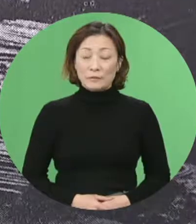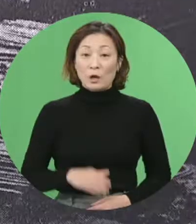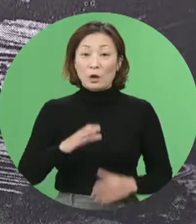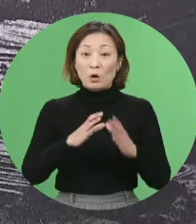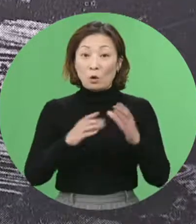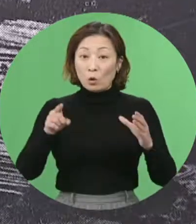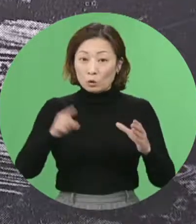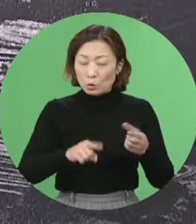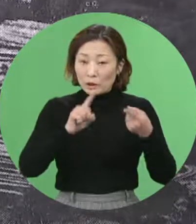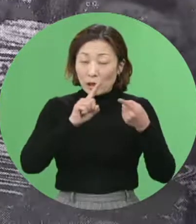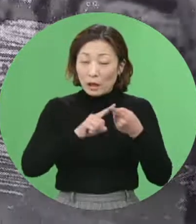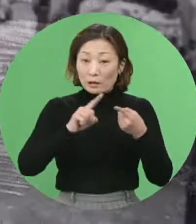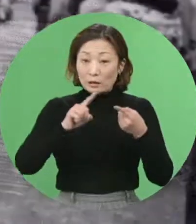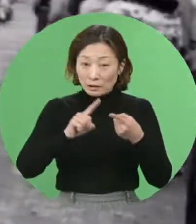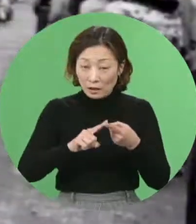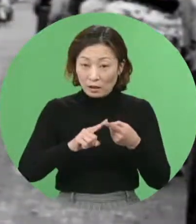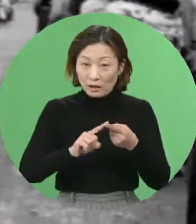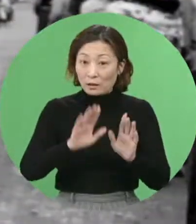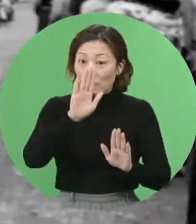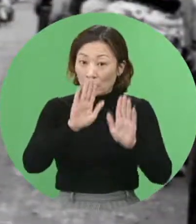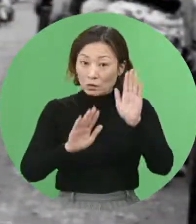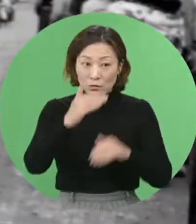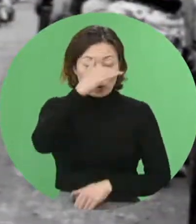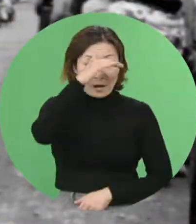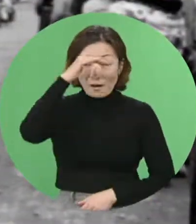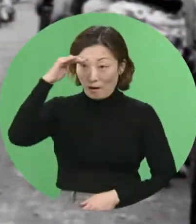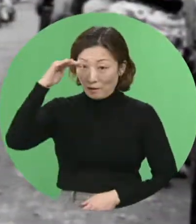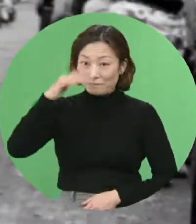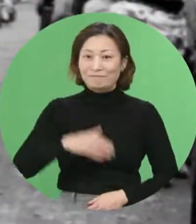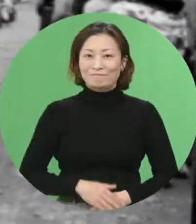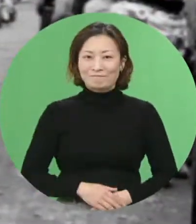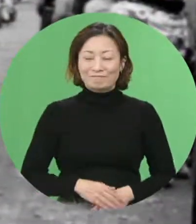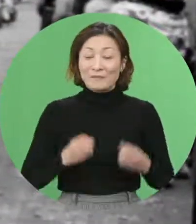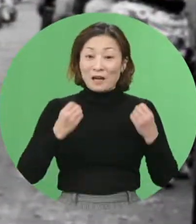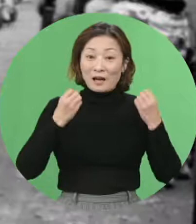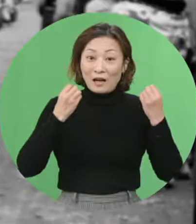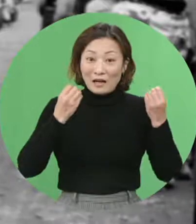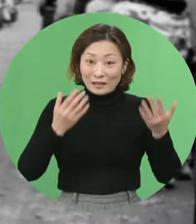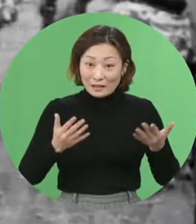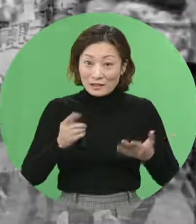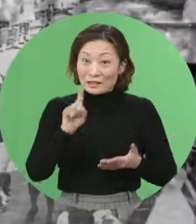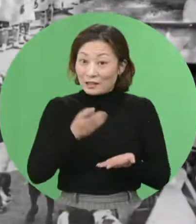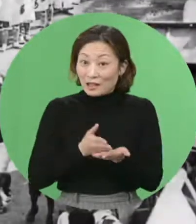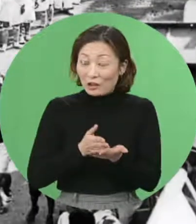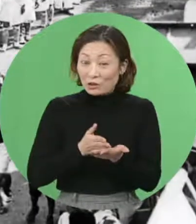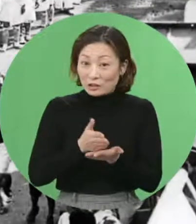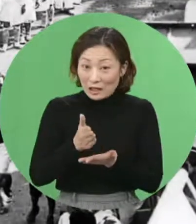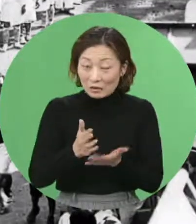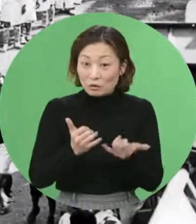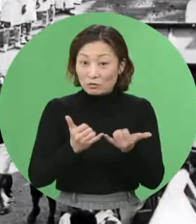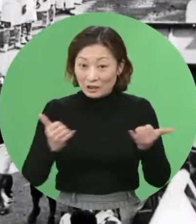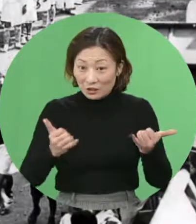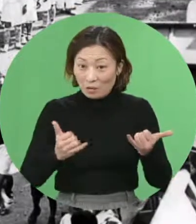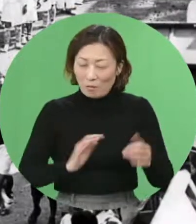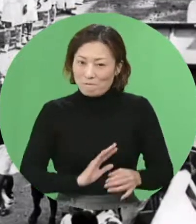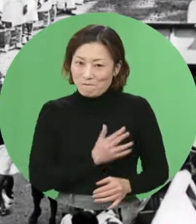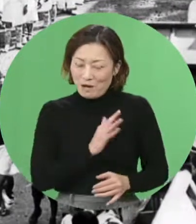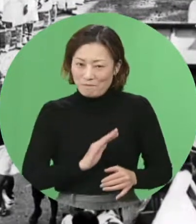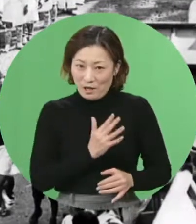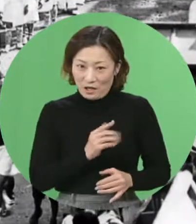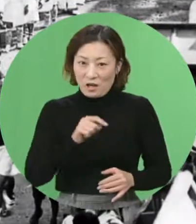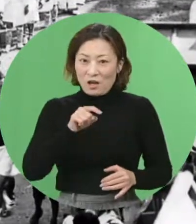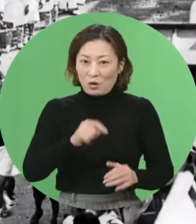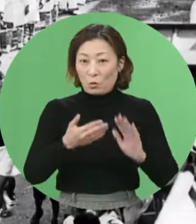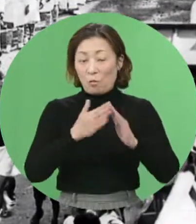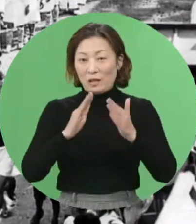大野固有の風土と景観、そして新しい風を吹き込む人々の熱意がこの